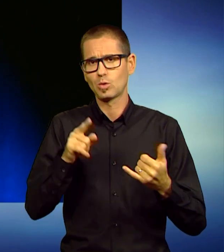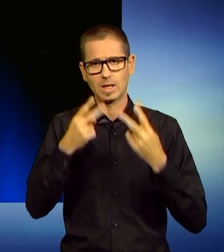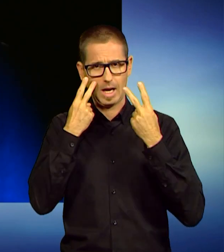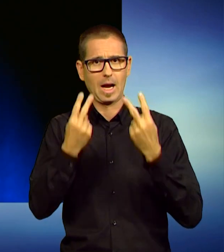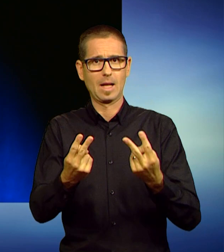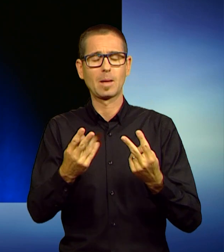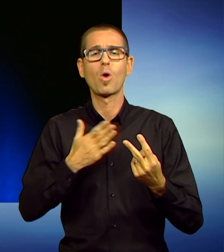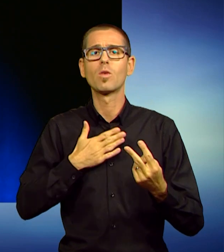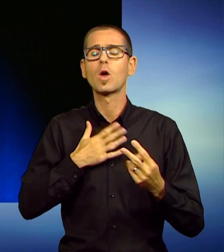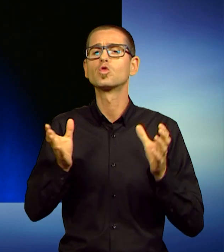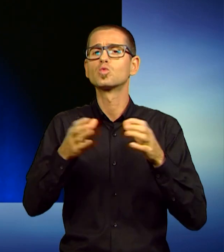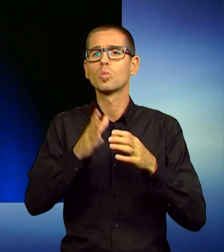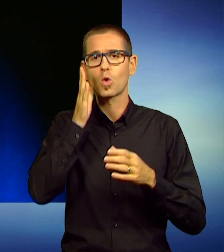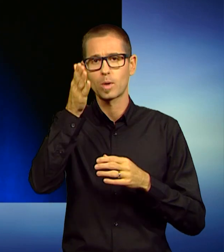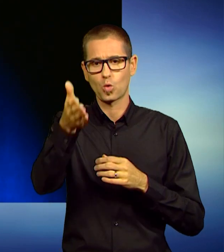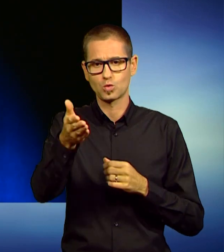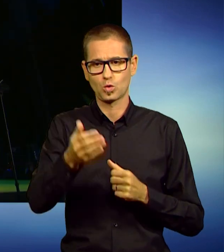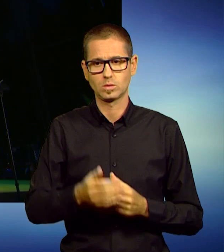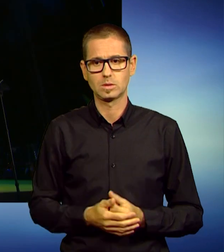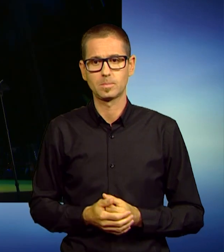svojo skupno prihodnost.